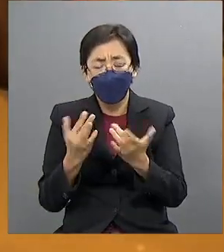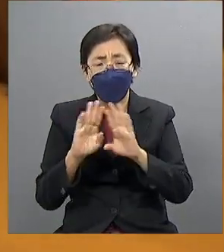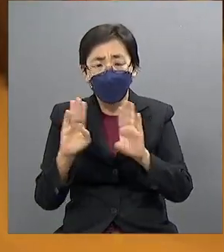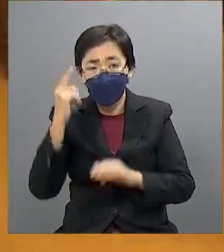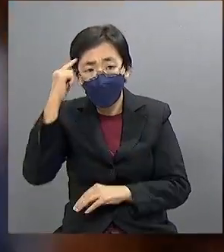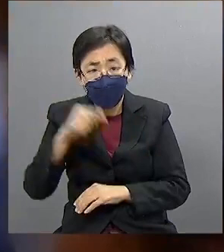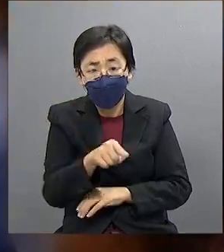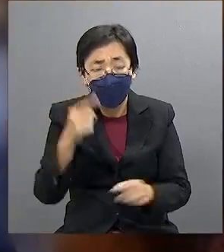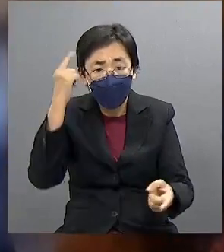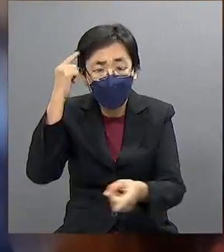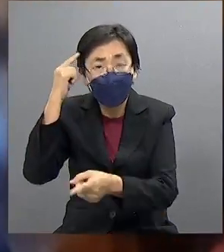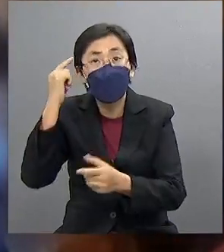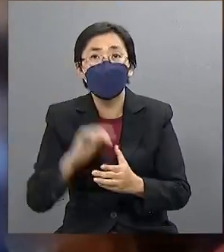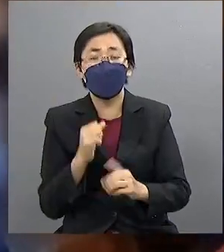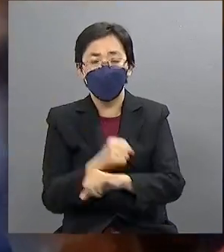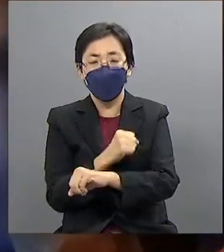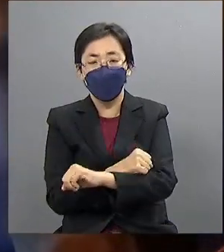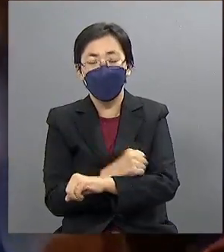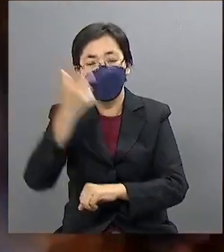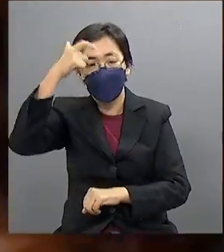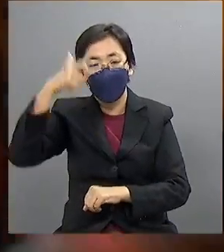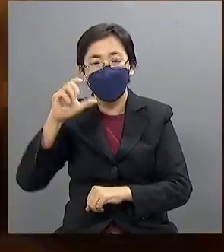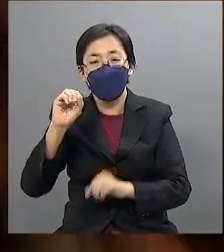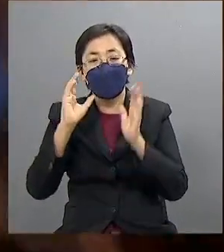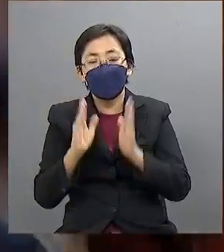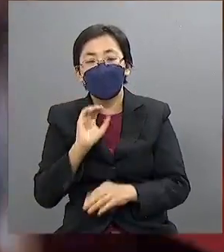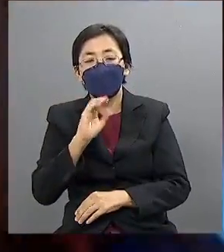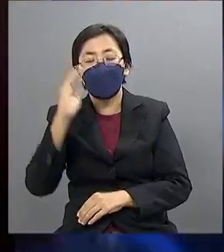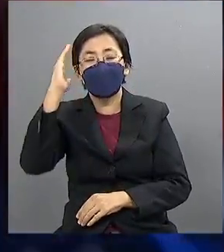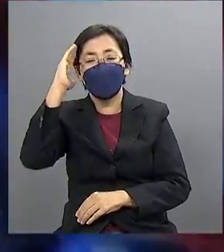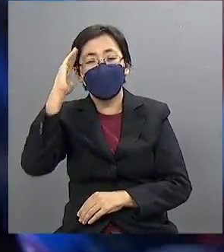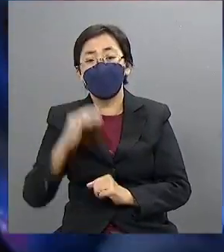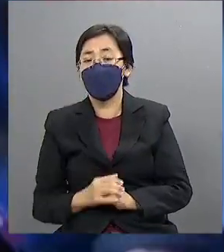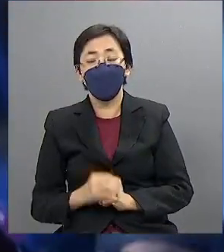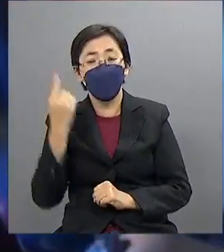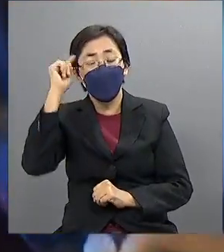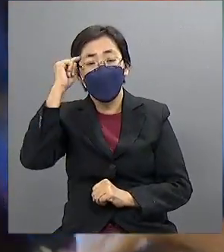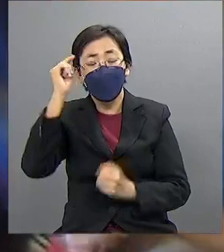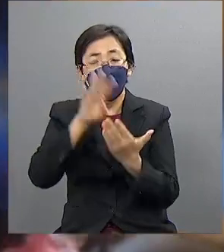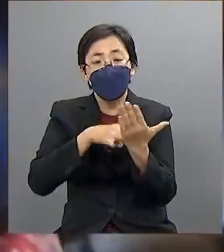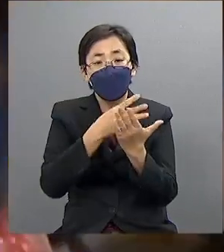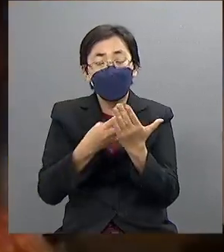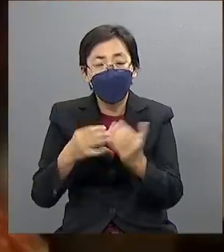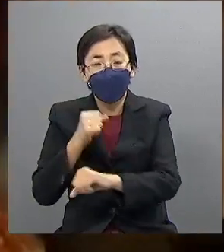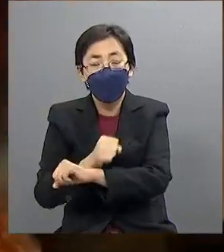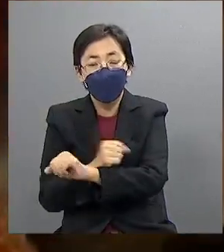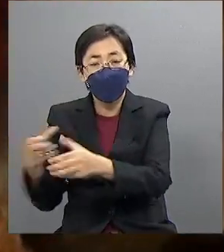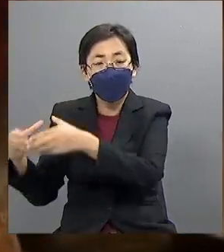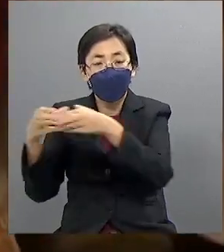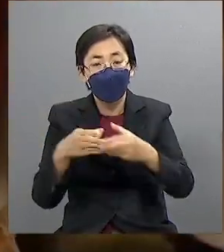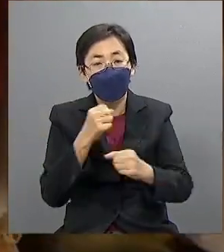เรื่องงานเป็นมากกว่า 50คนยืนยันกับทหารว่าไม่เคยทราบถึงนโยบายการนำเข้าแรงงานทำงานในประเทศไทย